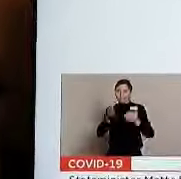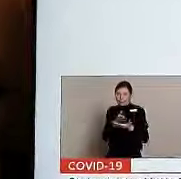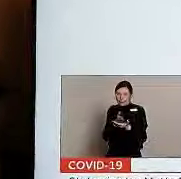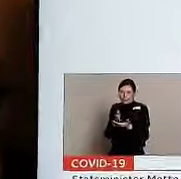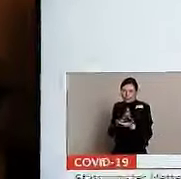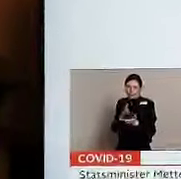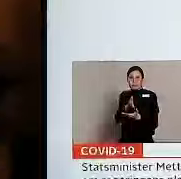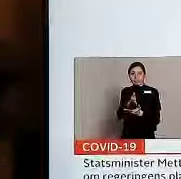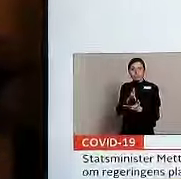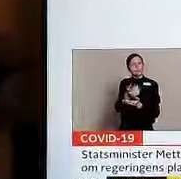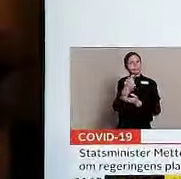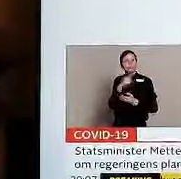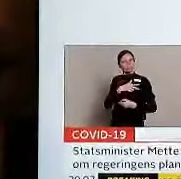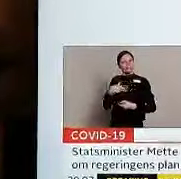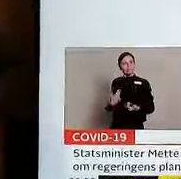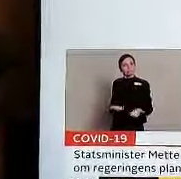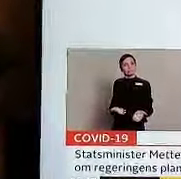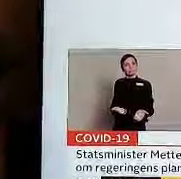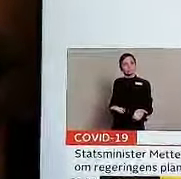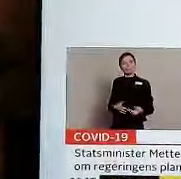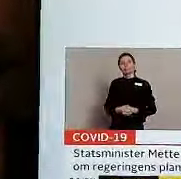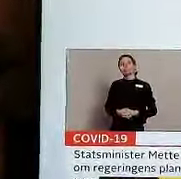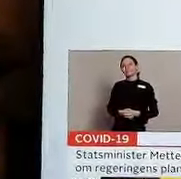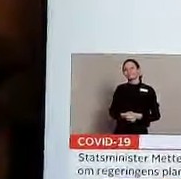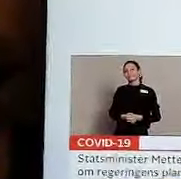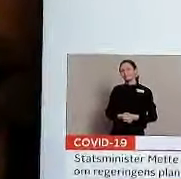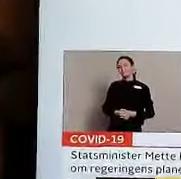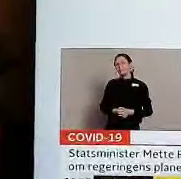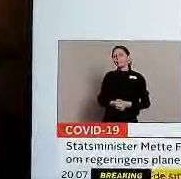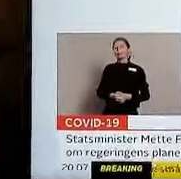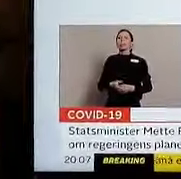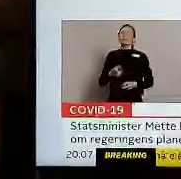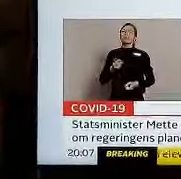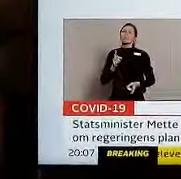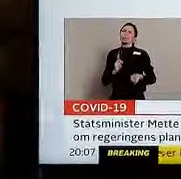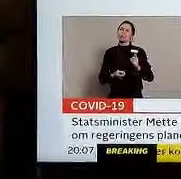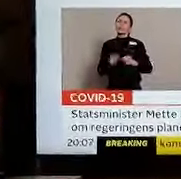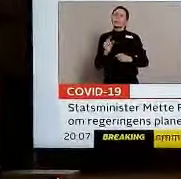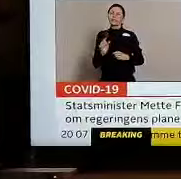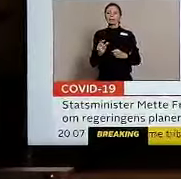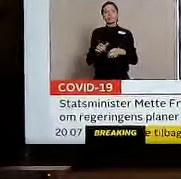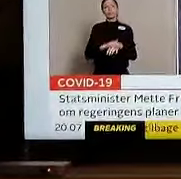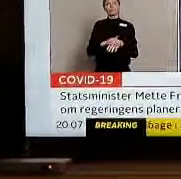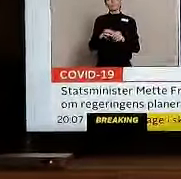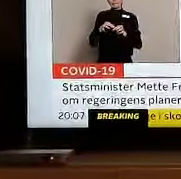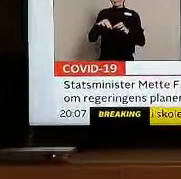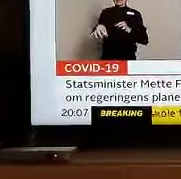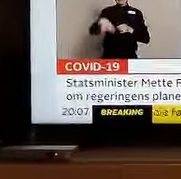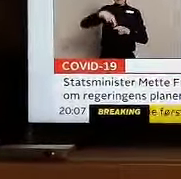ولكن الاهتمام بالترقب بعدد الإصابات التي يصاب